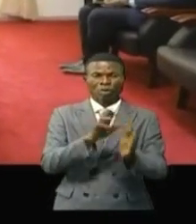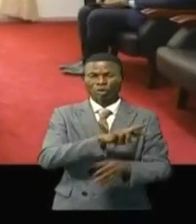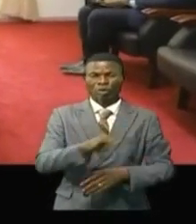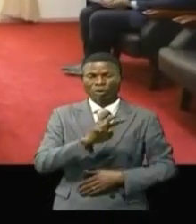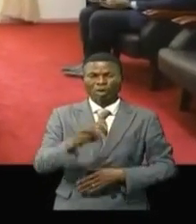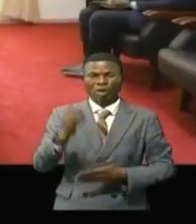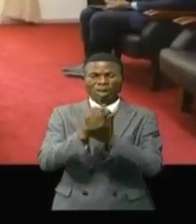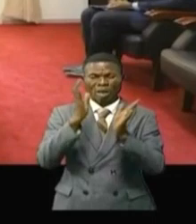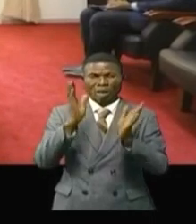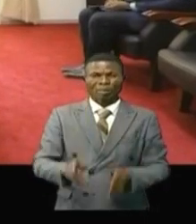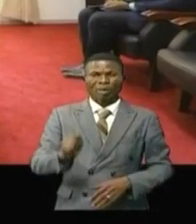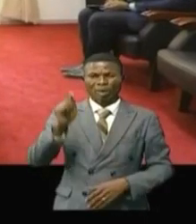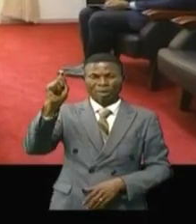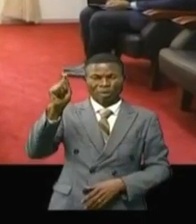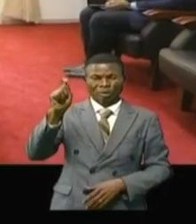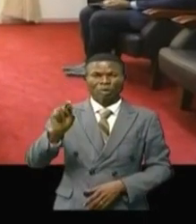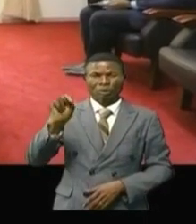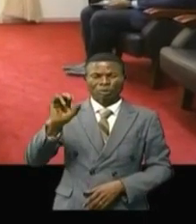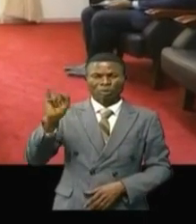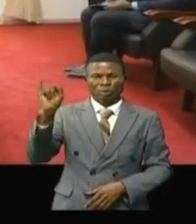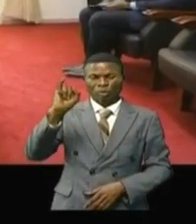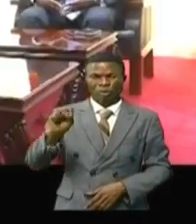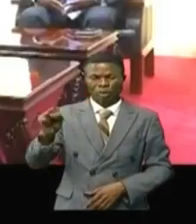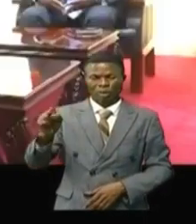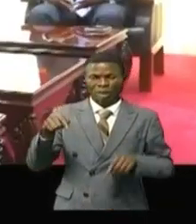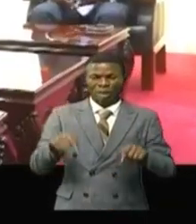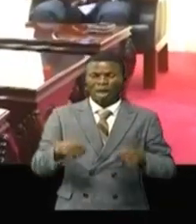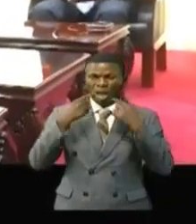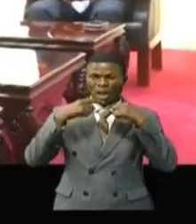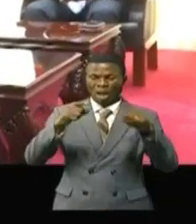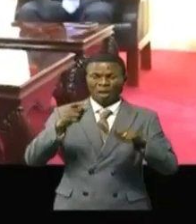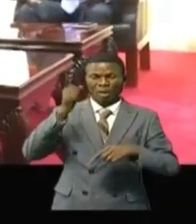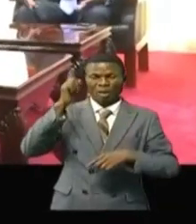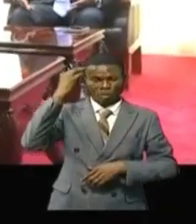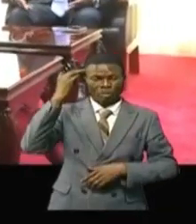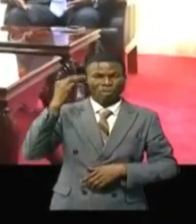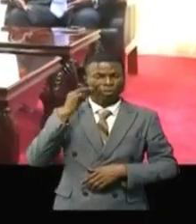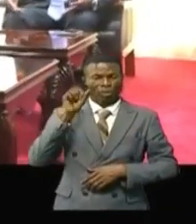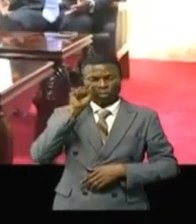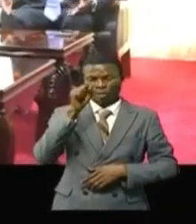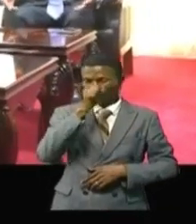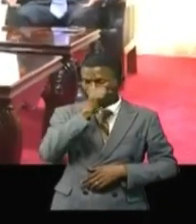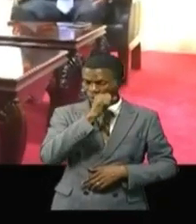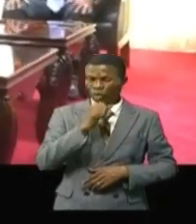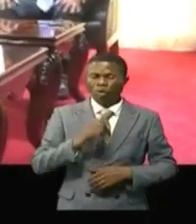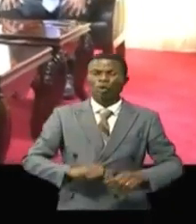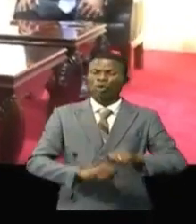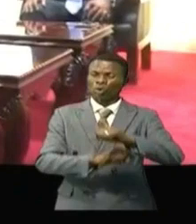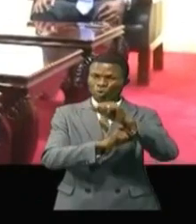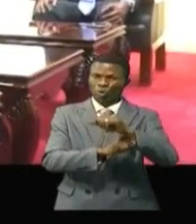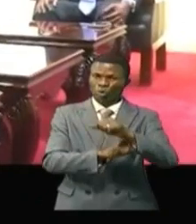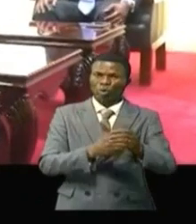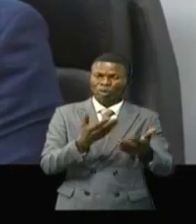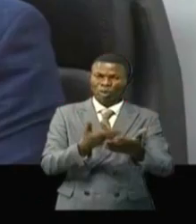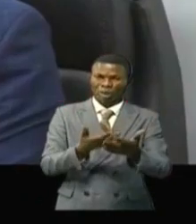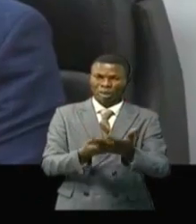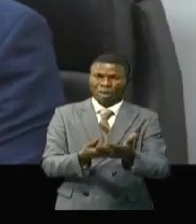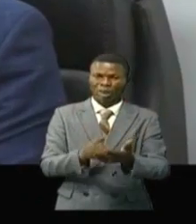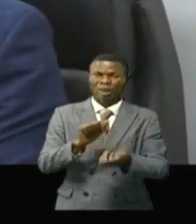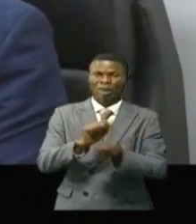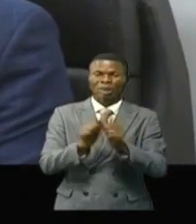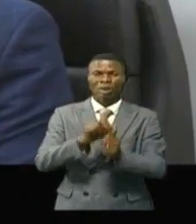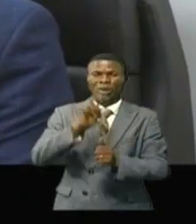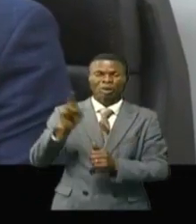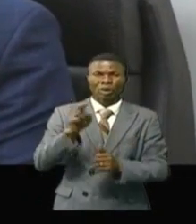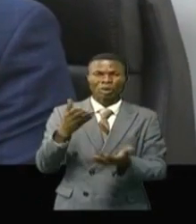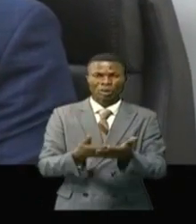l'ambassadeur des Tunisiens en République démocratique du Congo a annoncé à Jean-Michel Samalukonde Kienge la tenue le 19 et 20